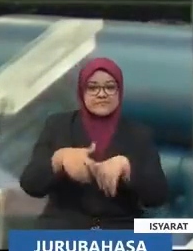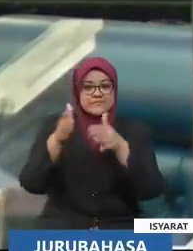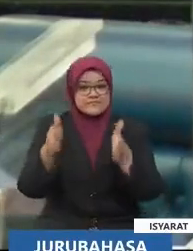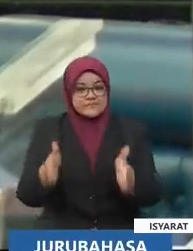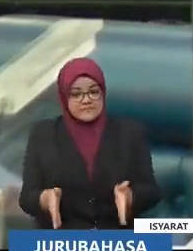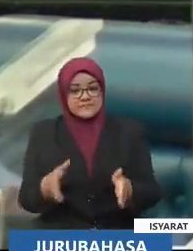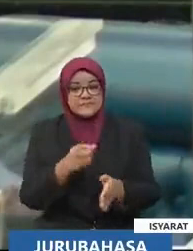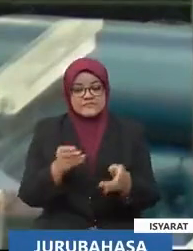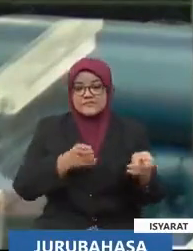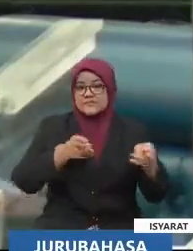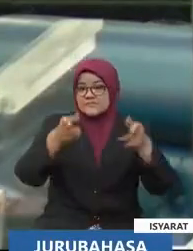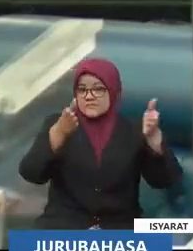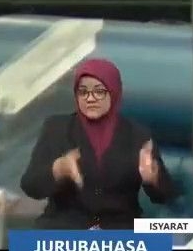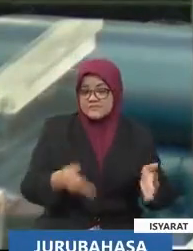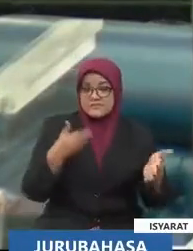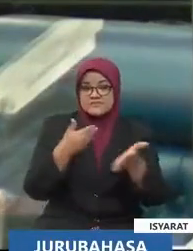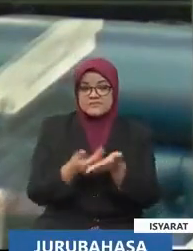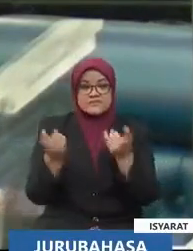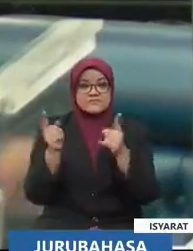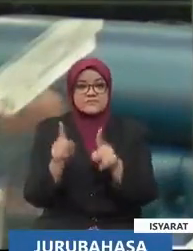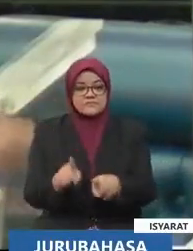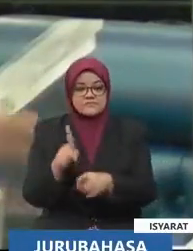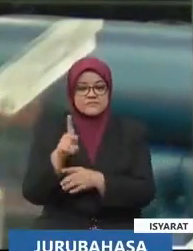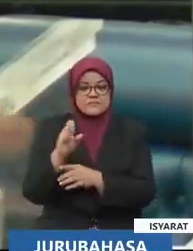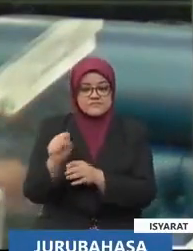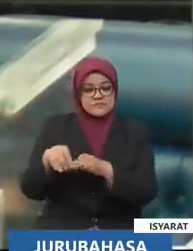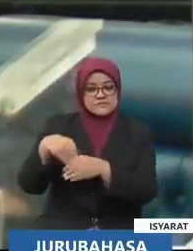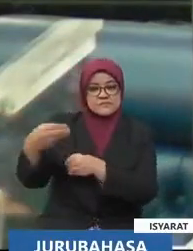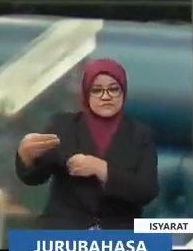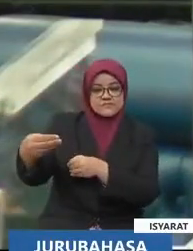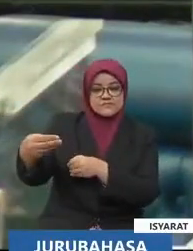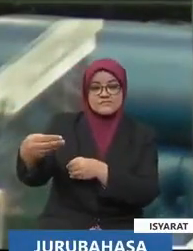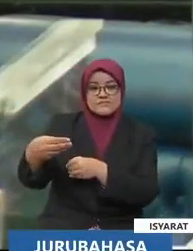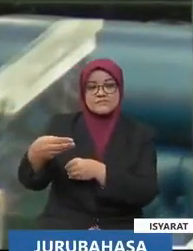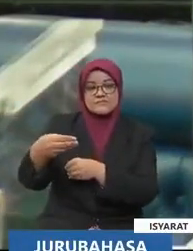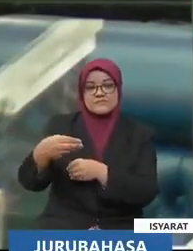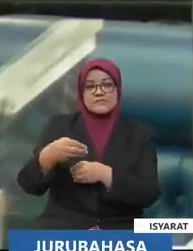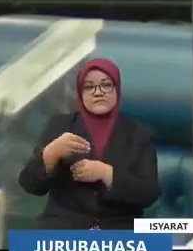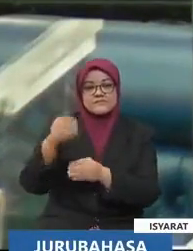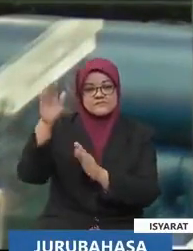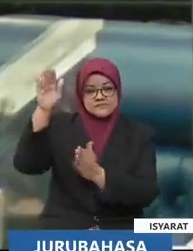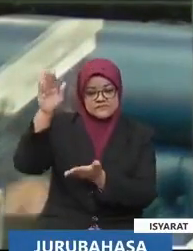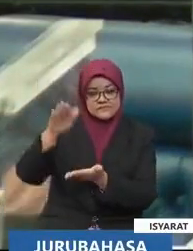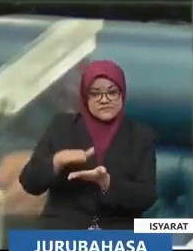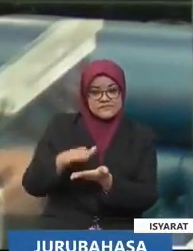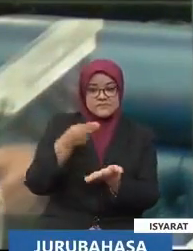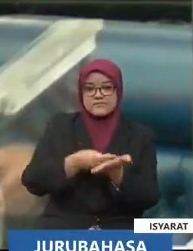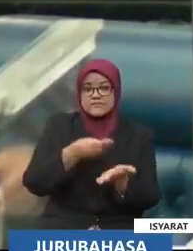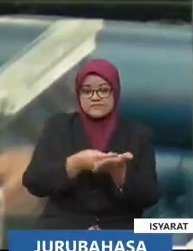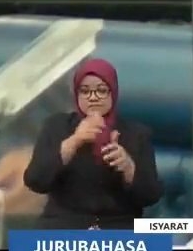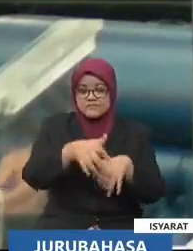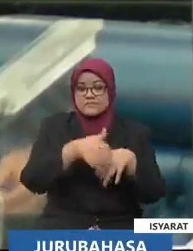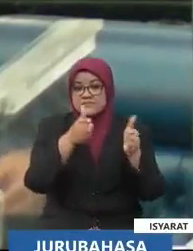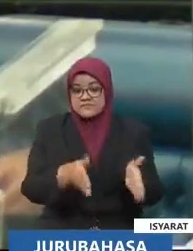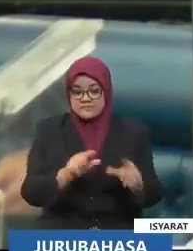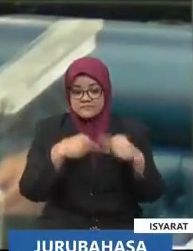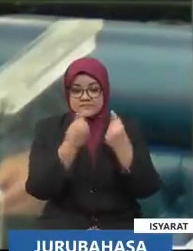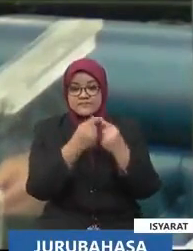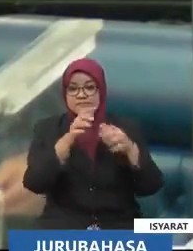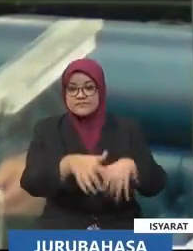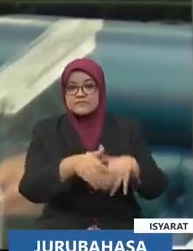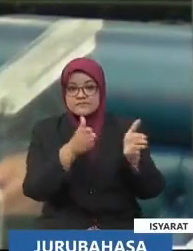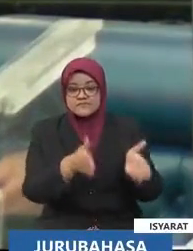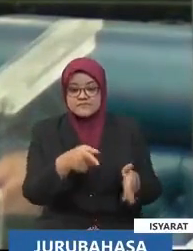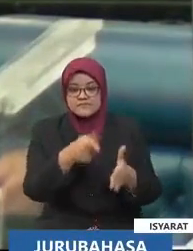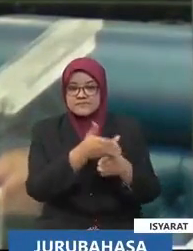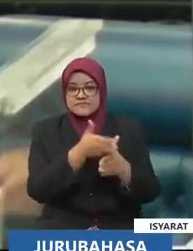para petani dan pengusaha sehingga mengakibatkan khusus pengeluaran sekaligus mengurangkan pendapatan petani kumpulan